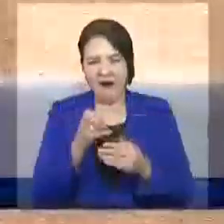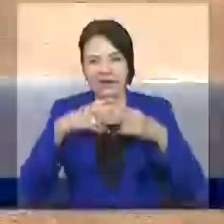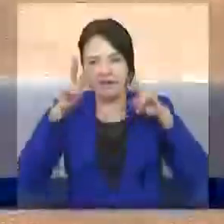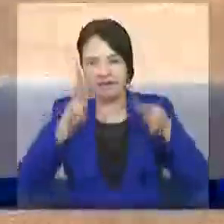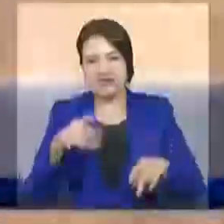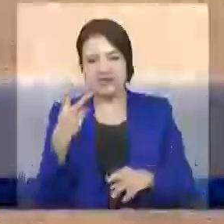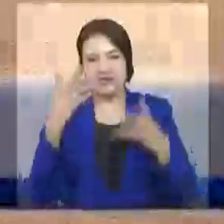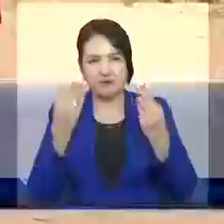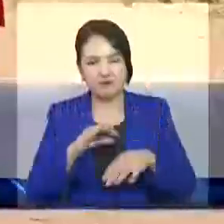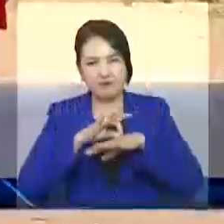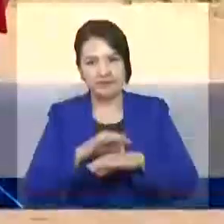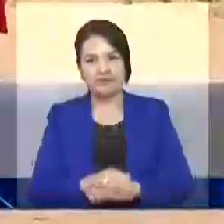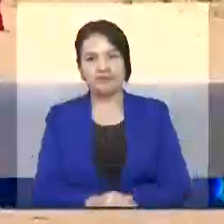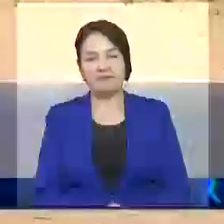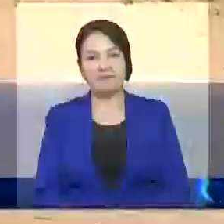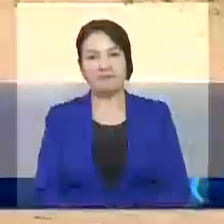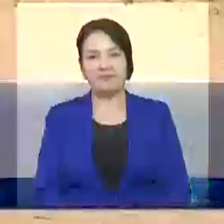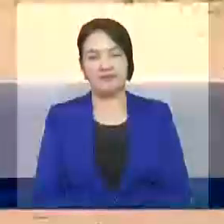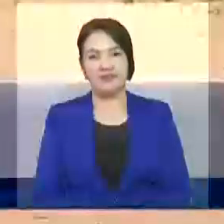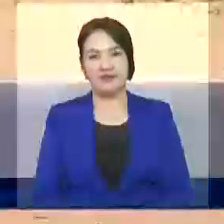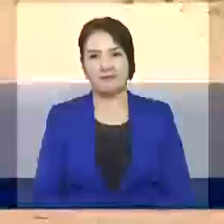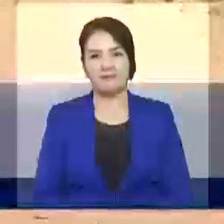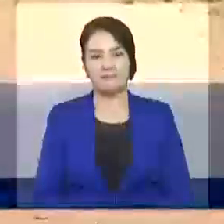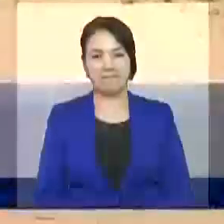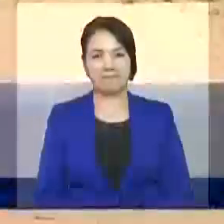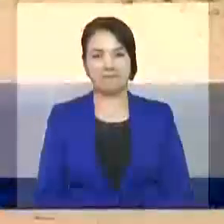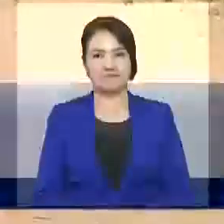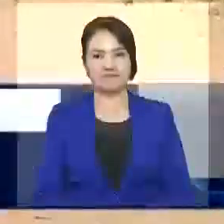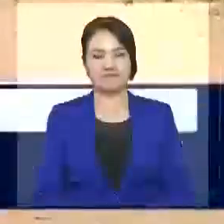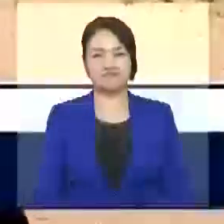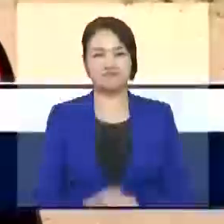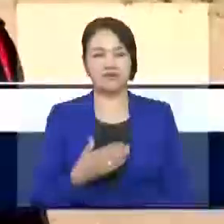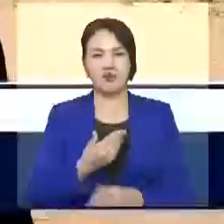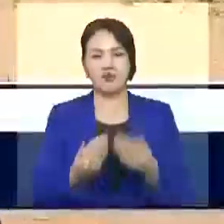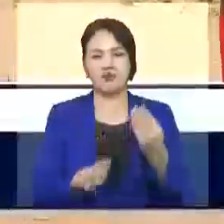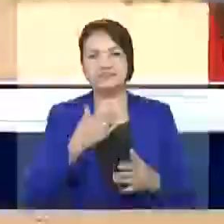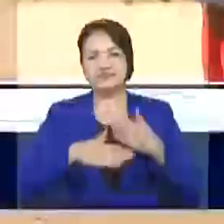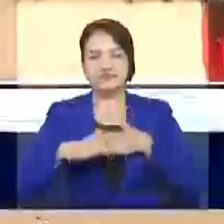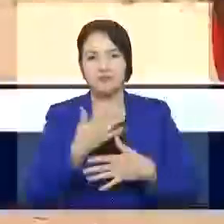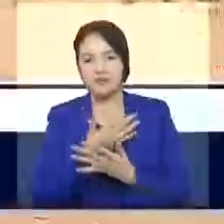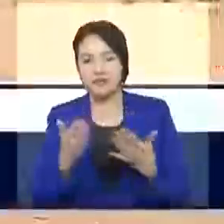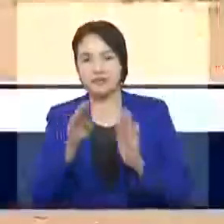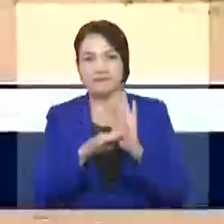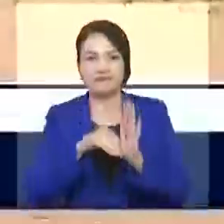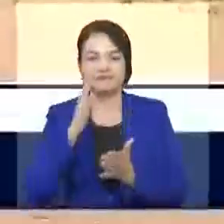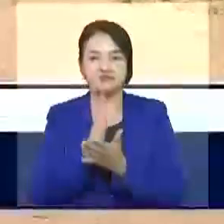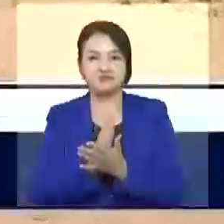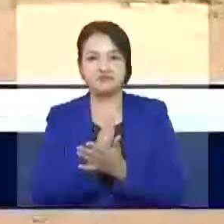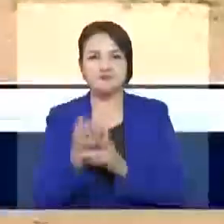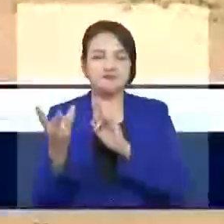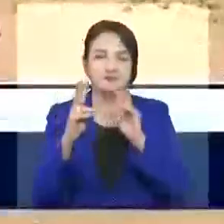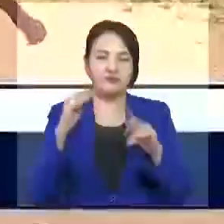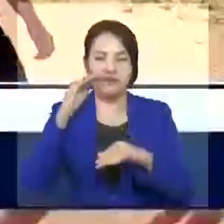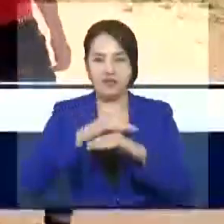лагердегі екінші күнін өткізіп жатыр. Развлечения разные, шоу таланты. Мұнда көңіл көтеретін түрлі бағдарламалар бар. Би кеші